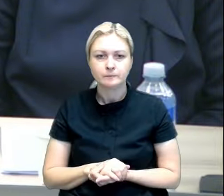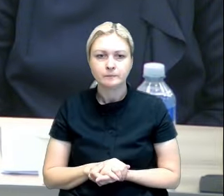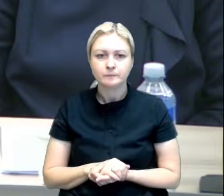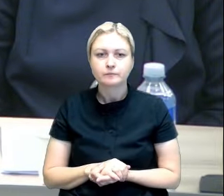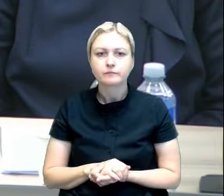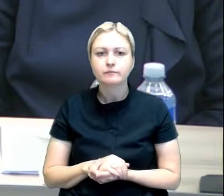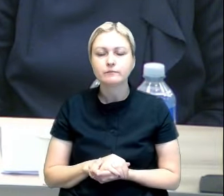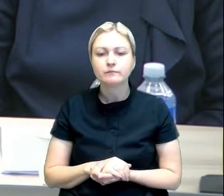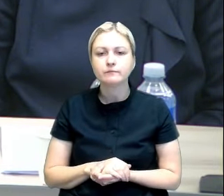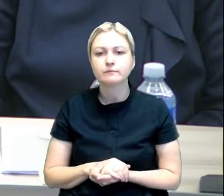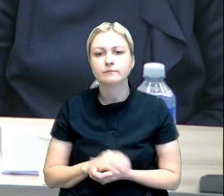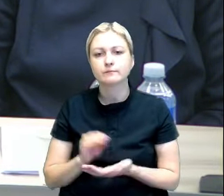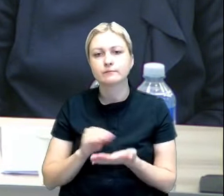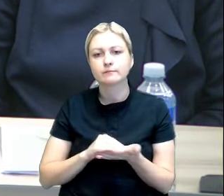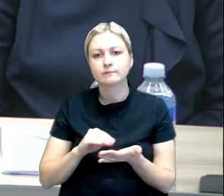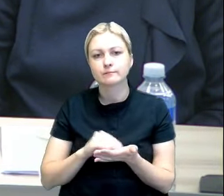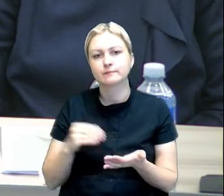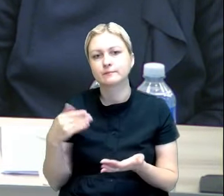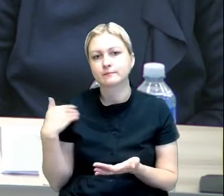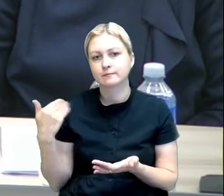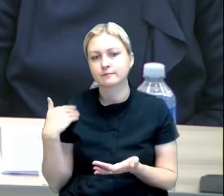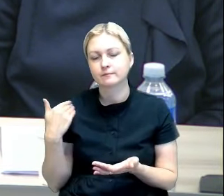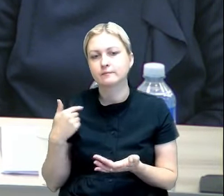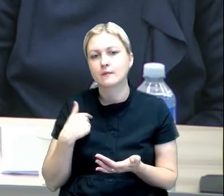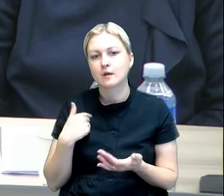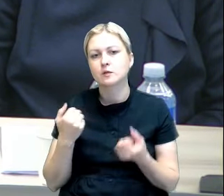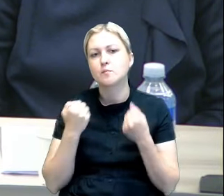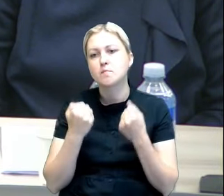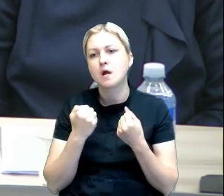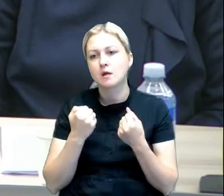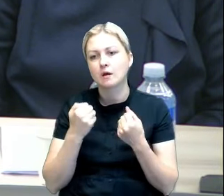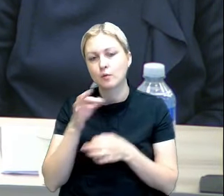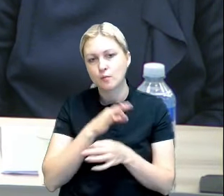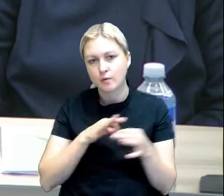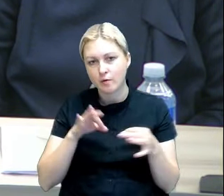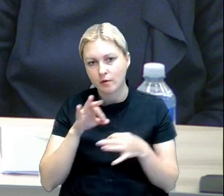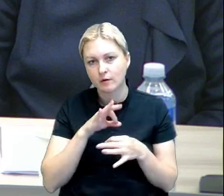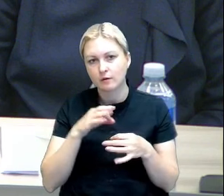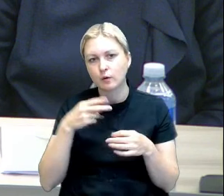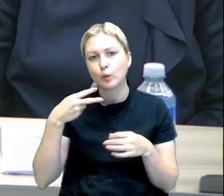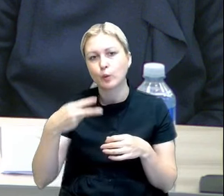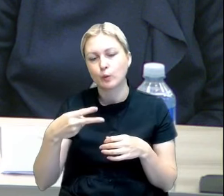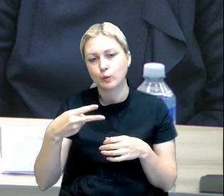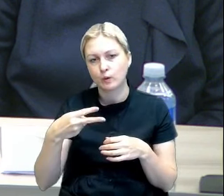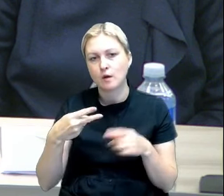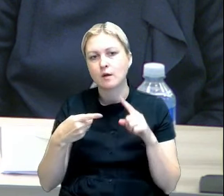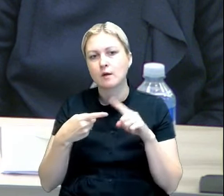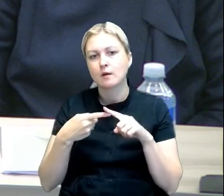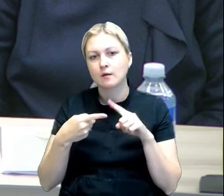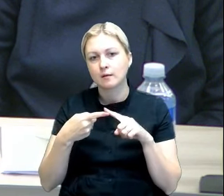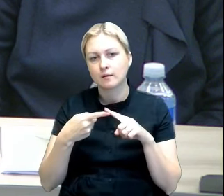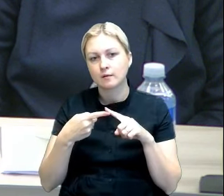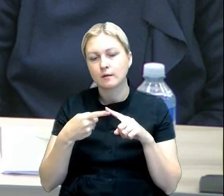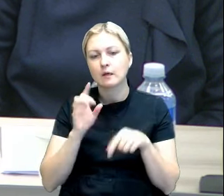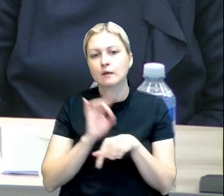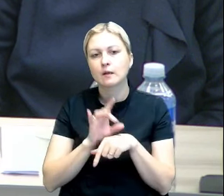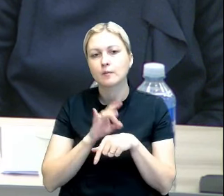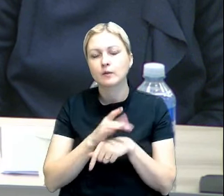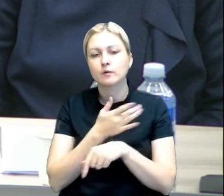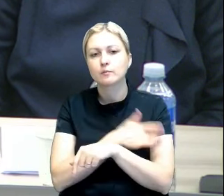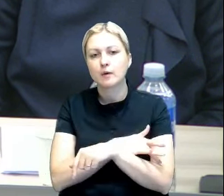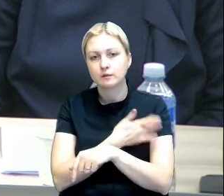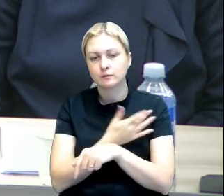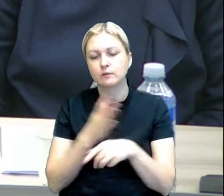kartą aš palaikau šitą sprendimo projektą ir iš esmės dėl dviejų motyvų pirmas klaipėdos paslaugos